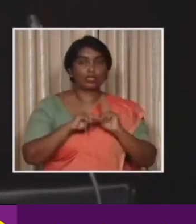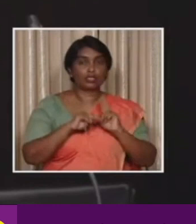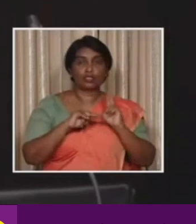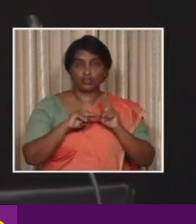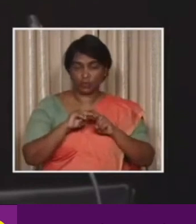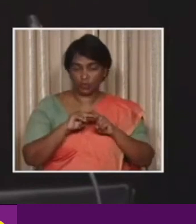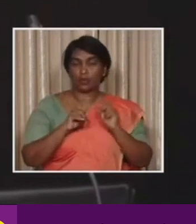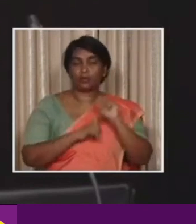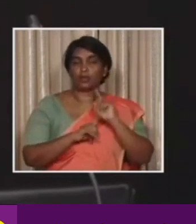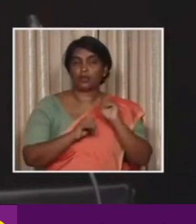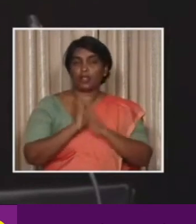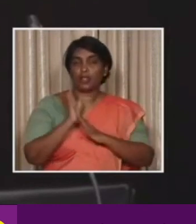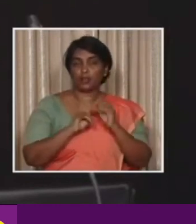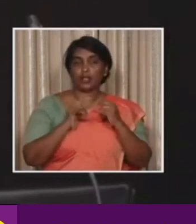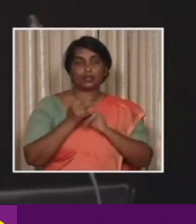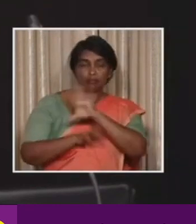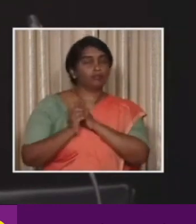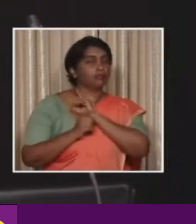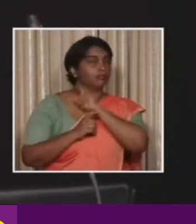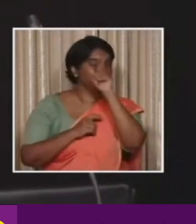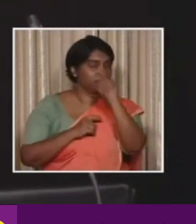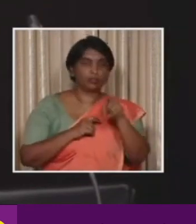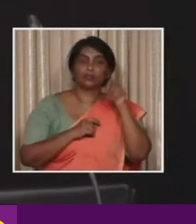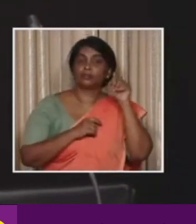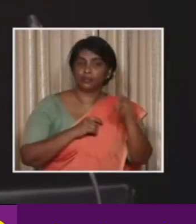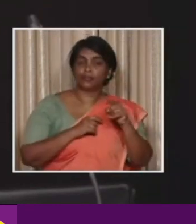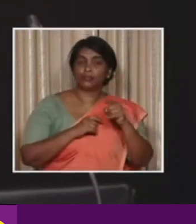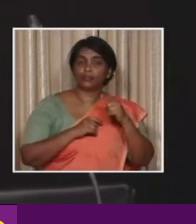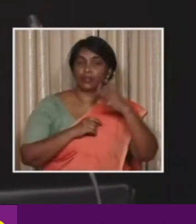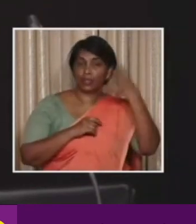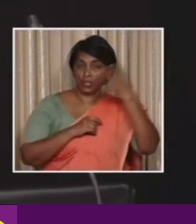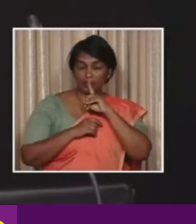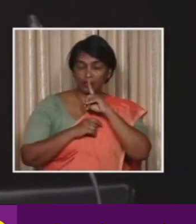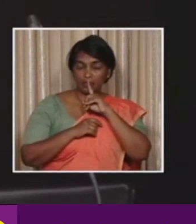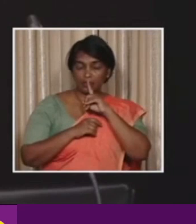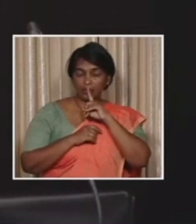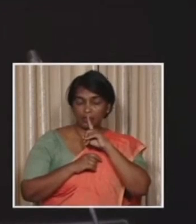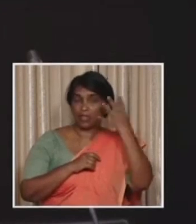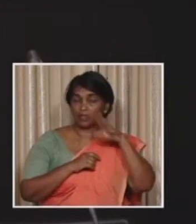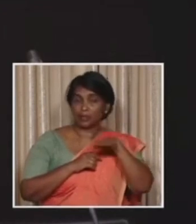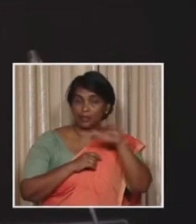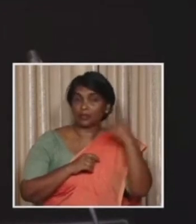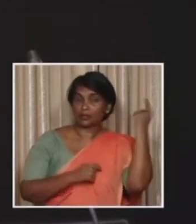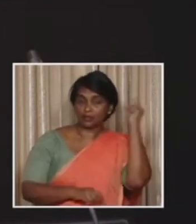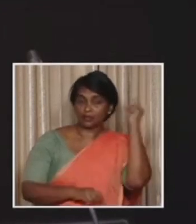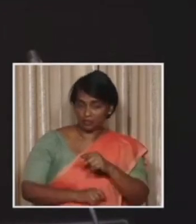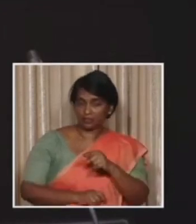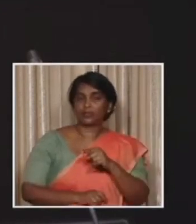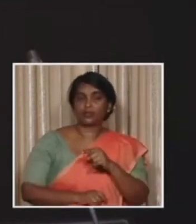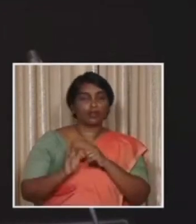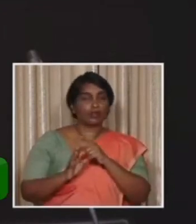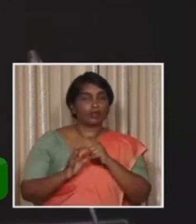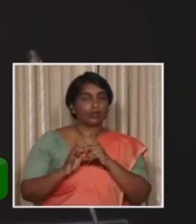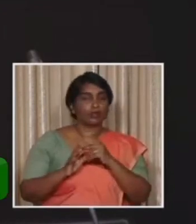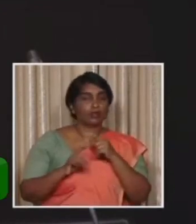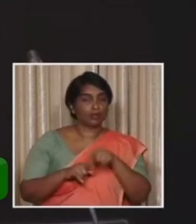வீரசேகர தனது இனவாத உறுப்பினர்களோடு சென்று 4 தேதி அவர் அங்கே குழப்பங்களை ஏற்படுத்தியது மட்டுமல்ல, 7 தேதி இதே சபையில் இந்த உயர்ந்த சபையிலே